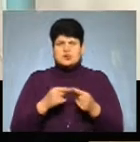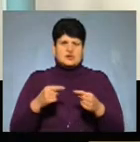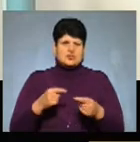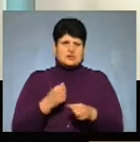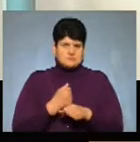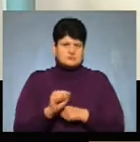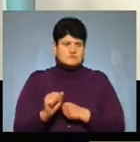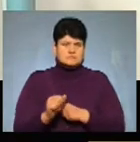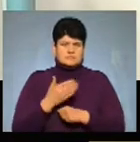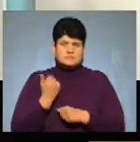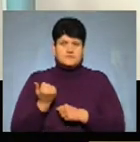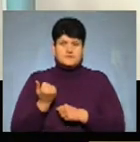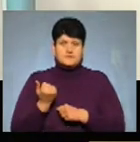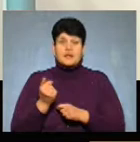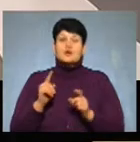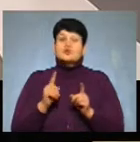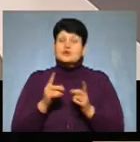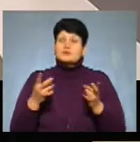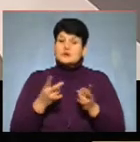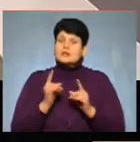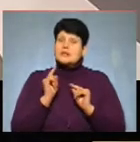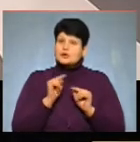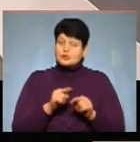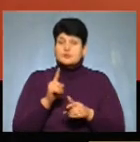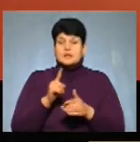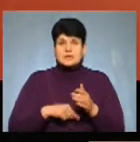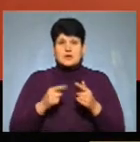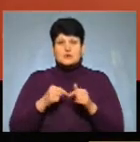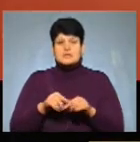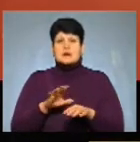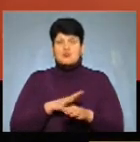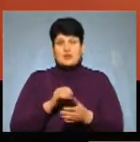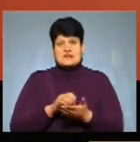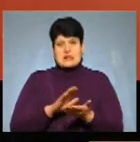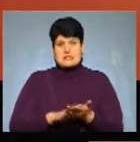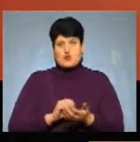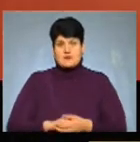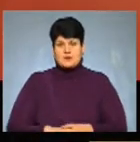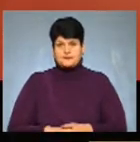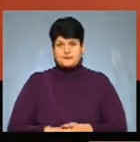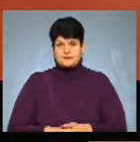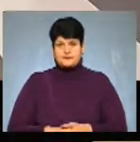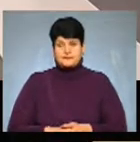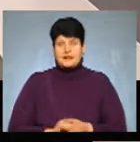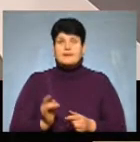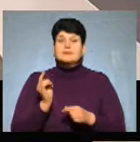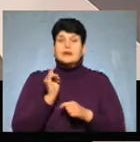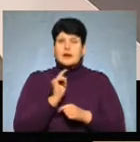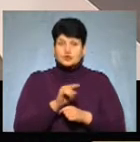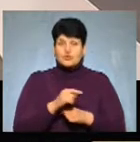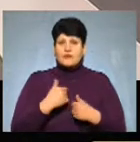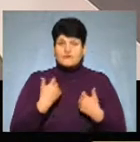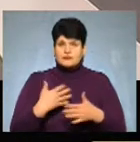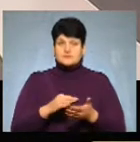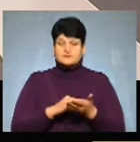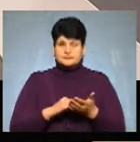будь-яким зобов'язанням. А загалом, що необхідно для того, щоб релігійна організація була зареєстрована? Для того, я